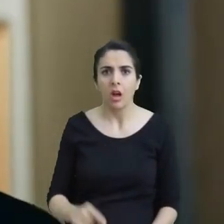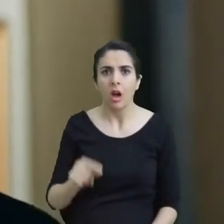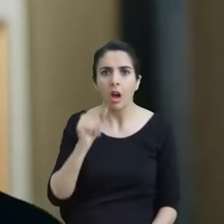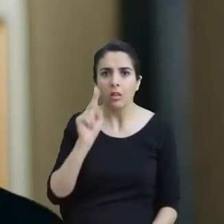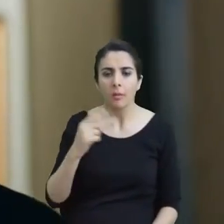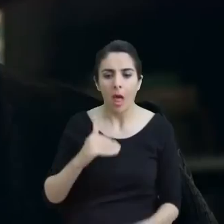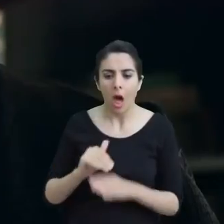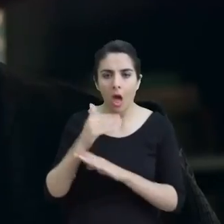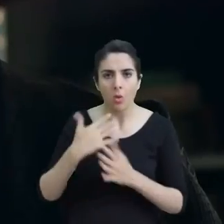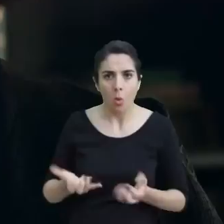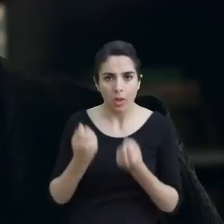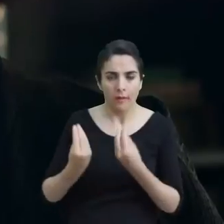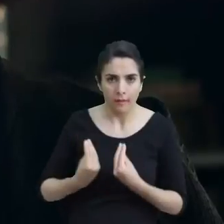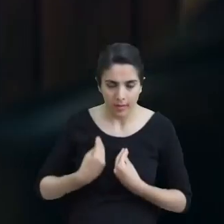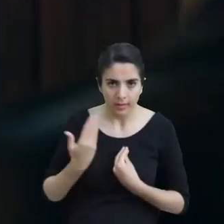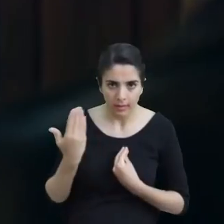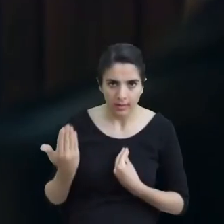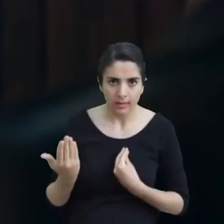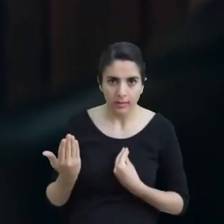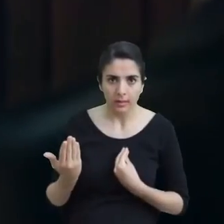bu adam benim hayatımı kurtardı.